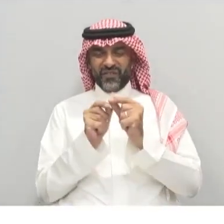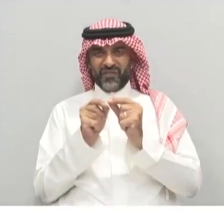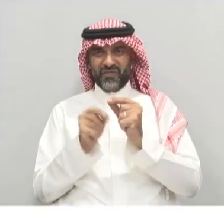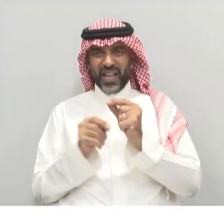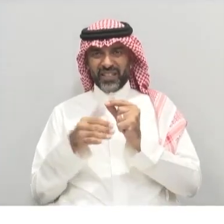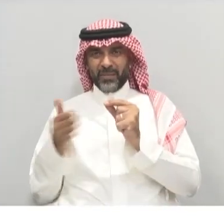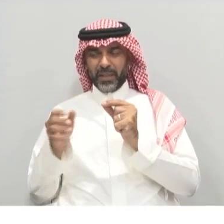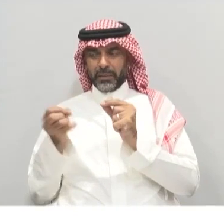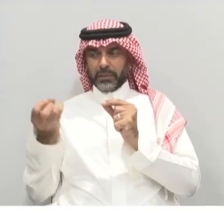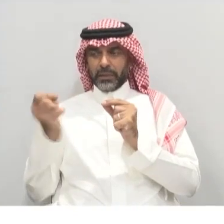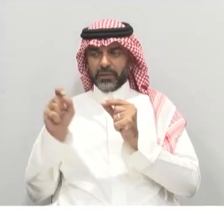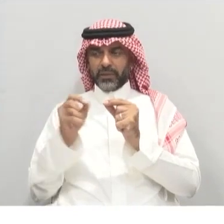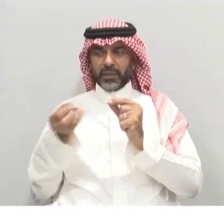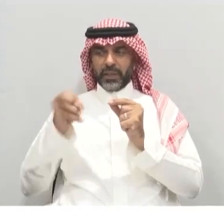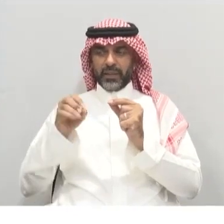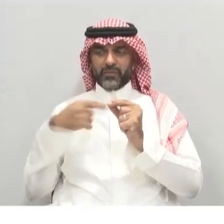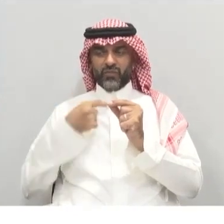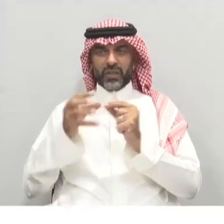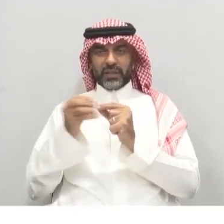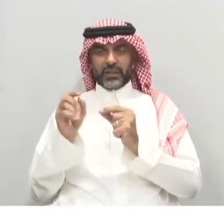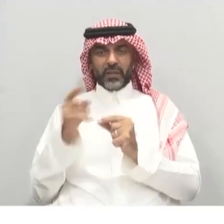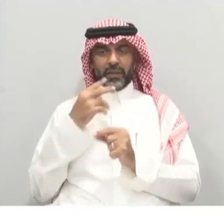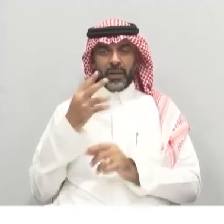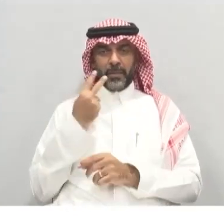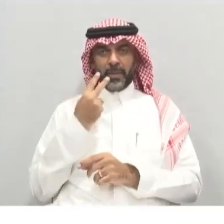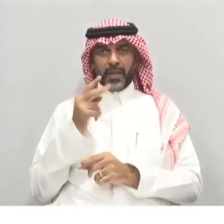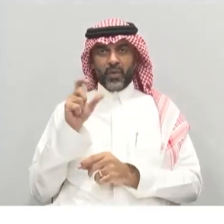مجموعه رقم الناتج 250%